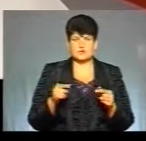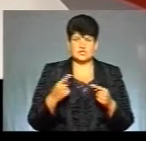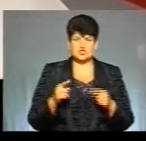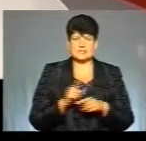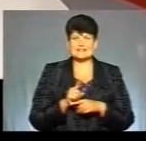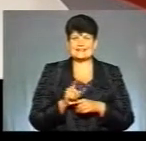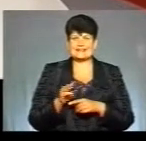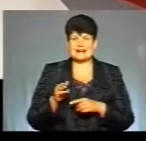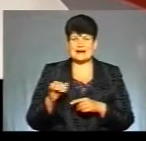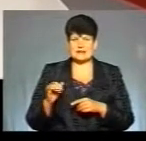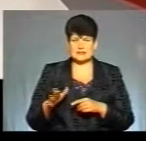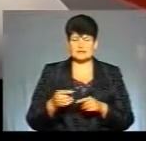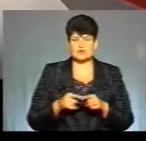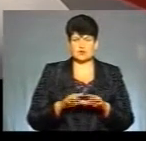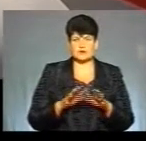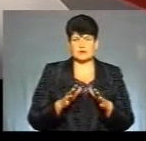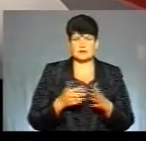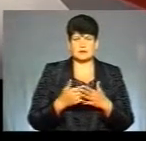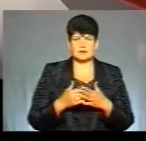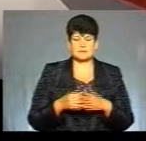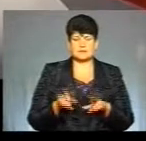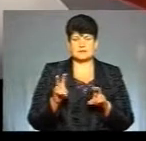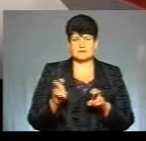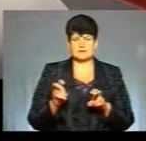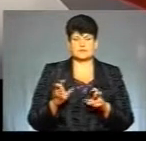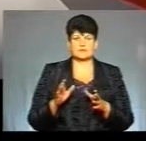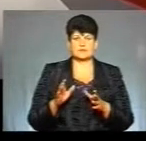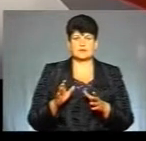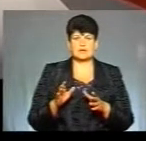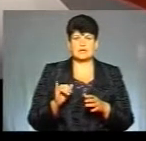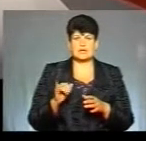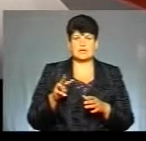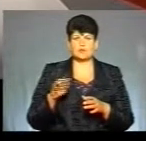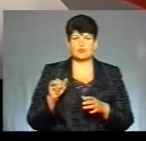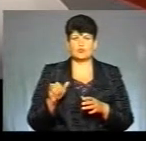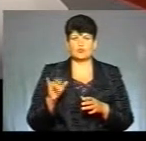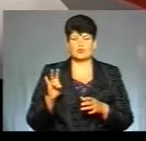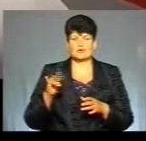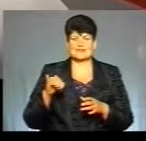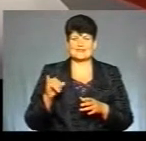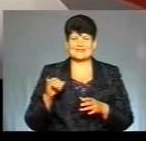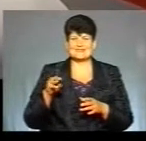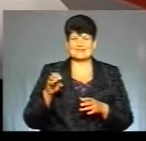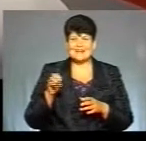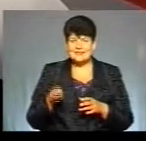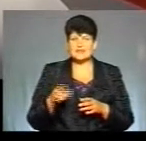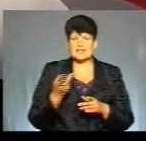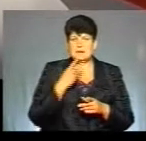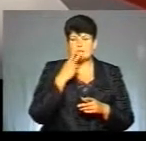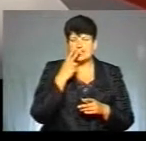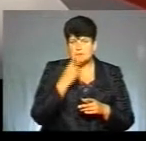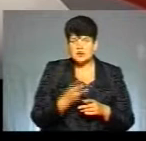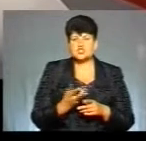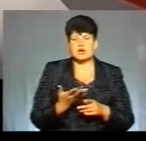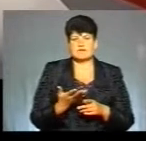стандартів даного явища там під назвою індемнітет. Тобто, в нас був повний імунітет, який передбачав неможливість притягнення до